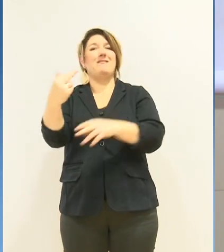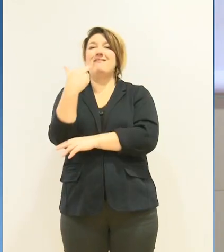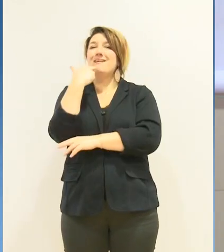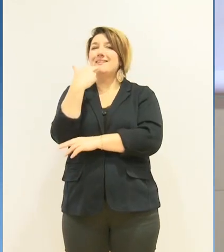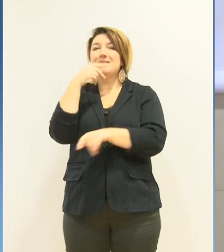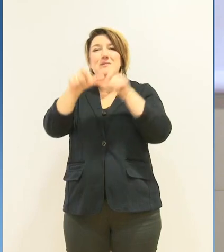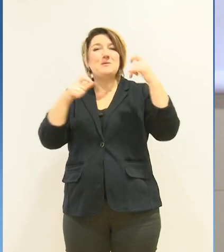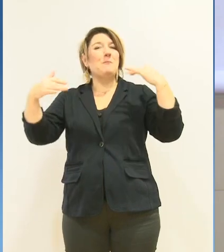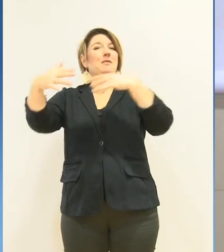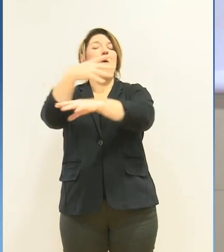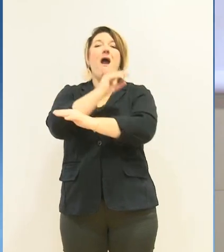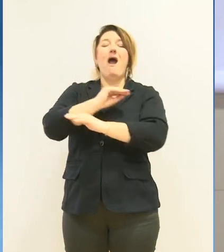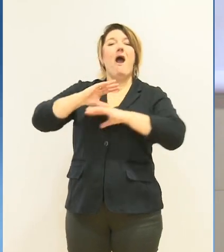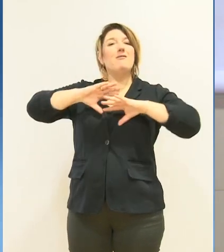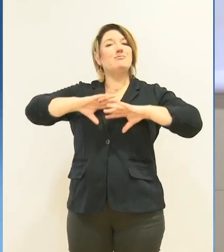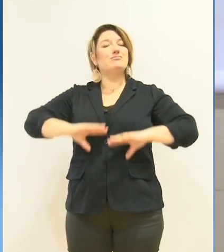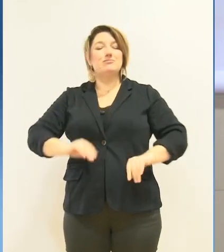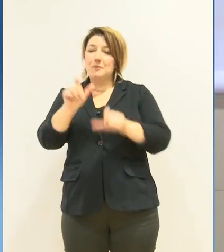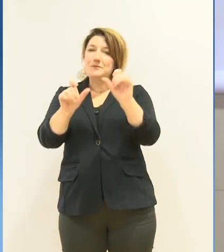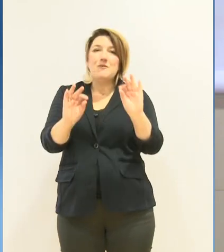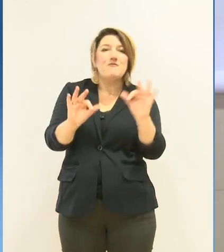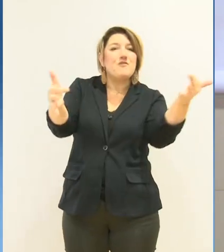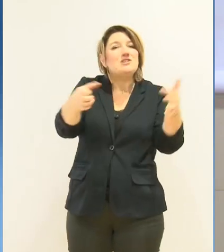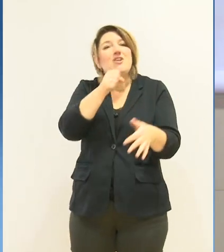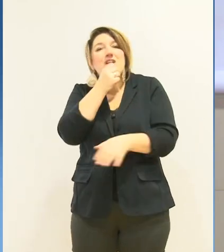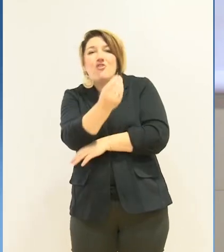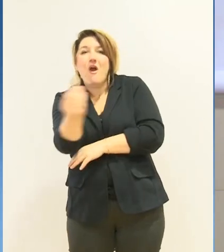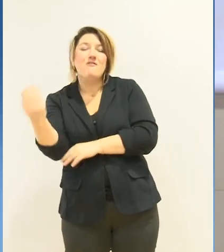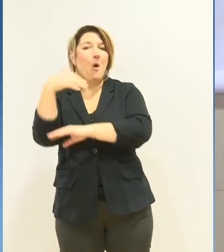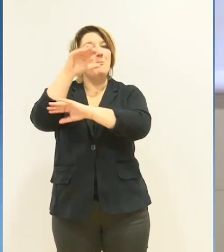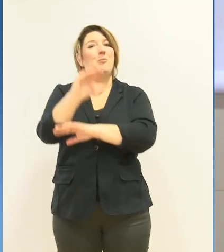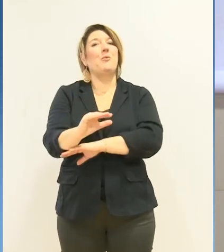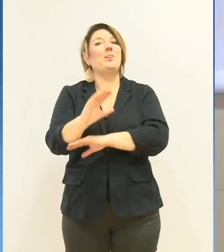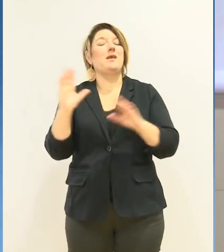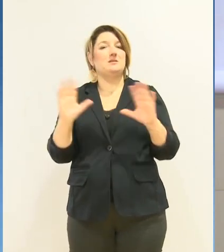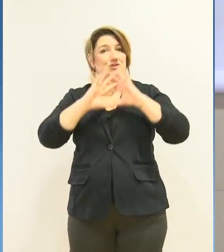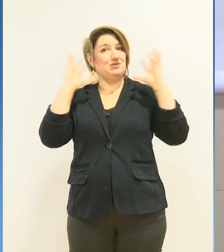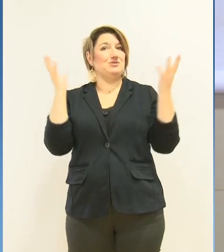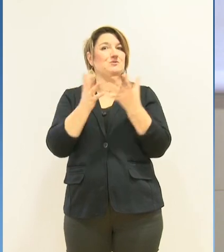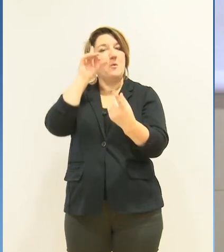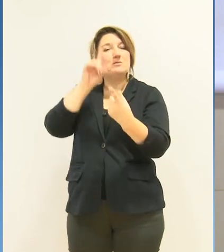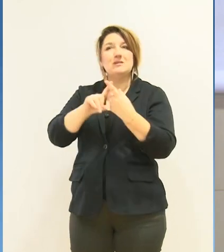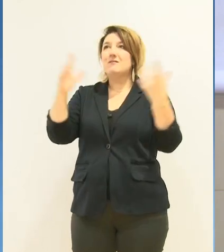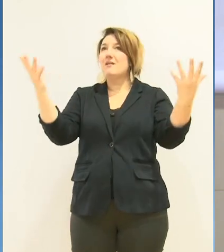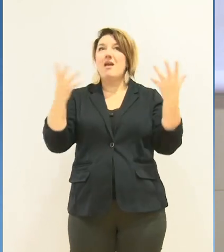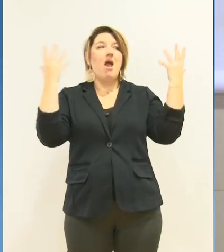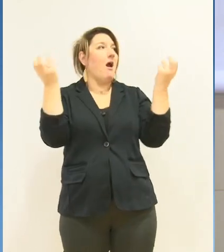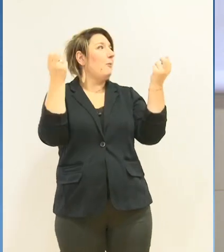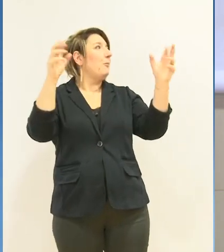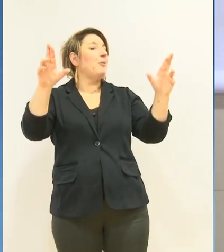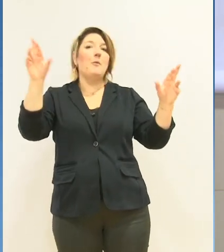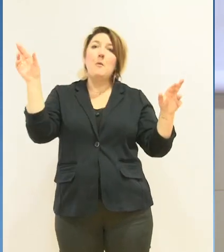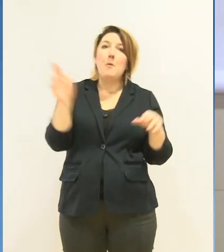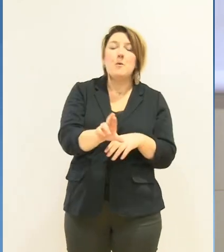avec une attention pour les plus vulnérables tout tout cela pour favoriser un air pur respirable